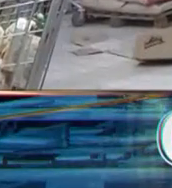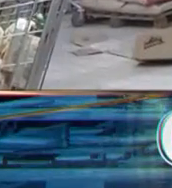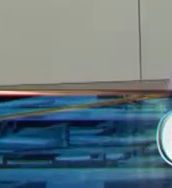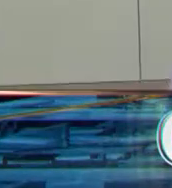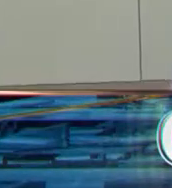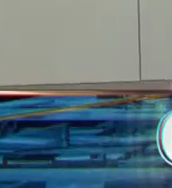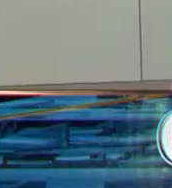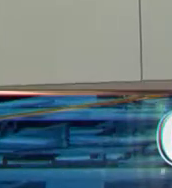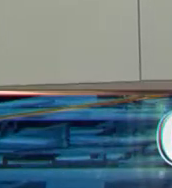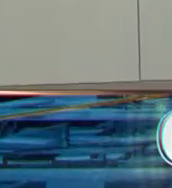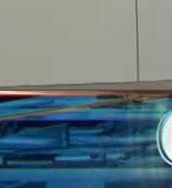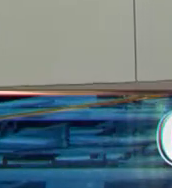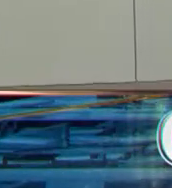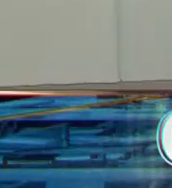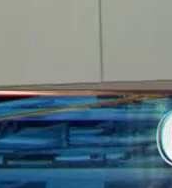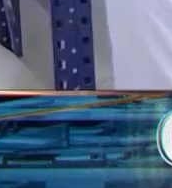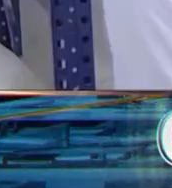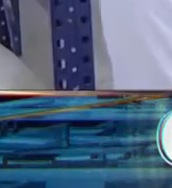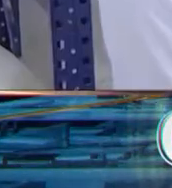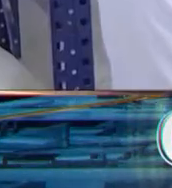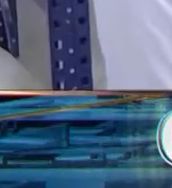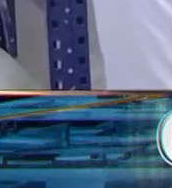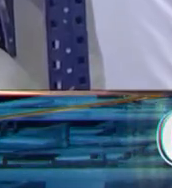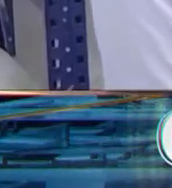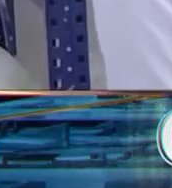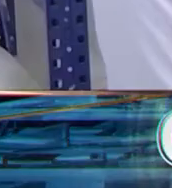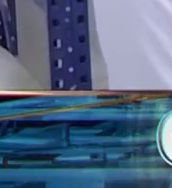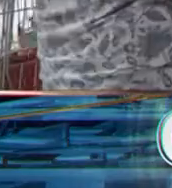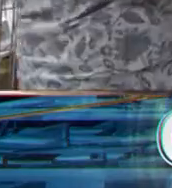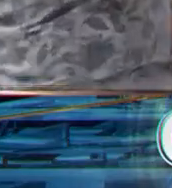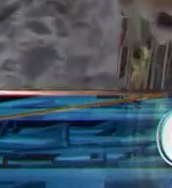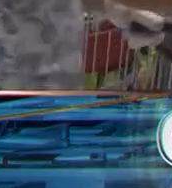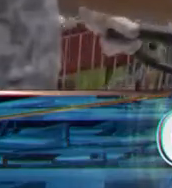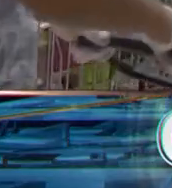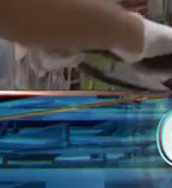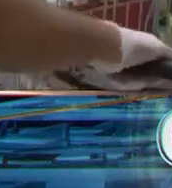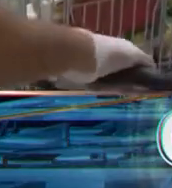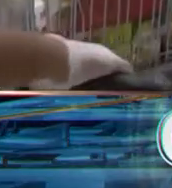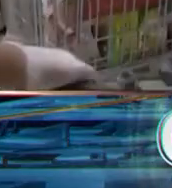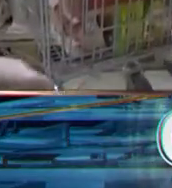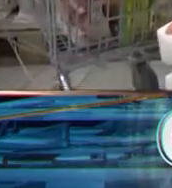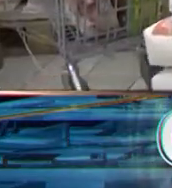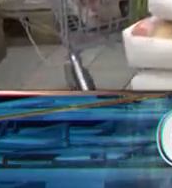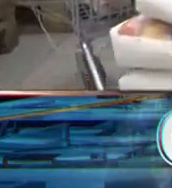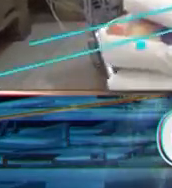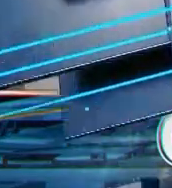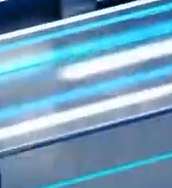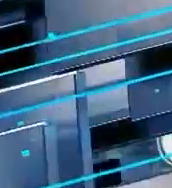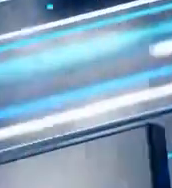Держим цены. Через СПК ЖТСУ запустили льготное кредитование объектов торговли и товаропроизводителей.